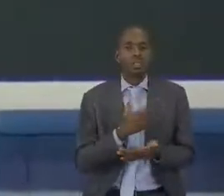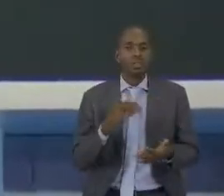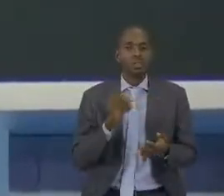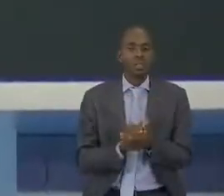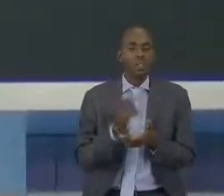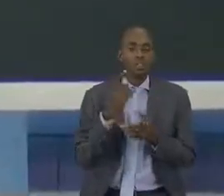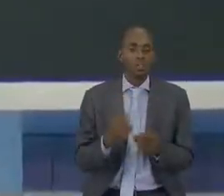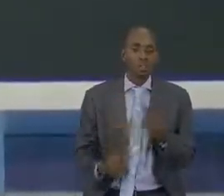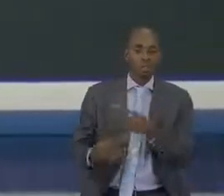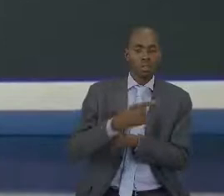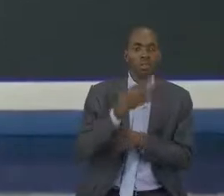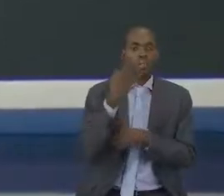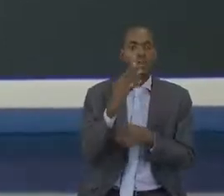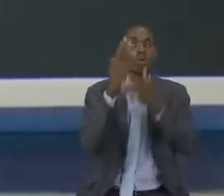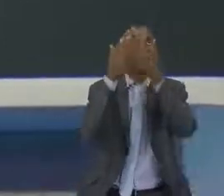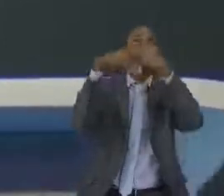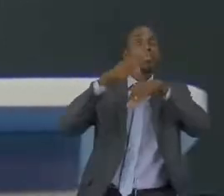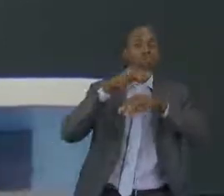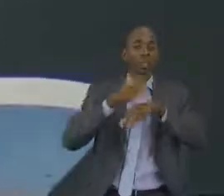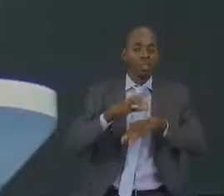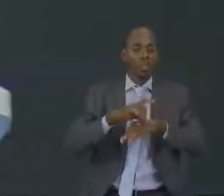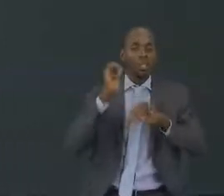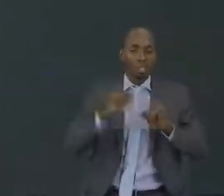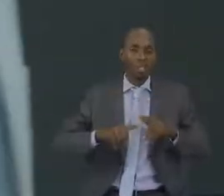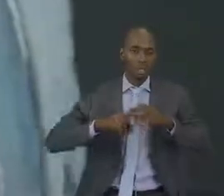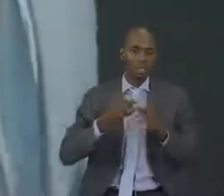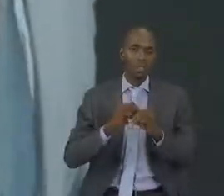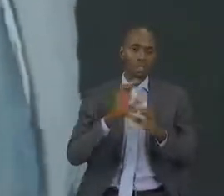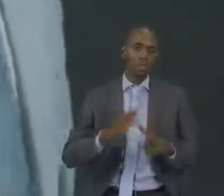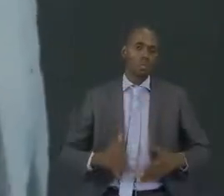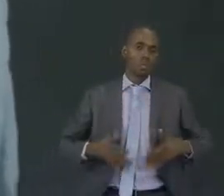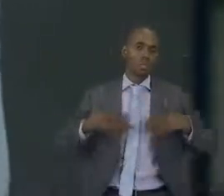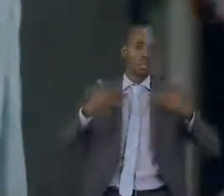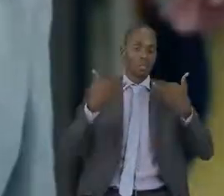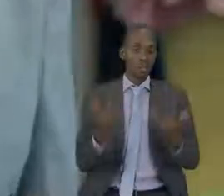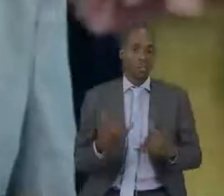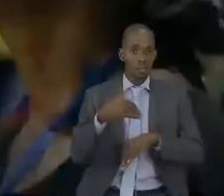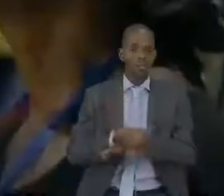sur la terre puissent commencer dans votre vie. Ce soir, une nouvelle